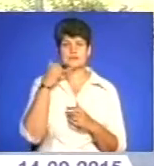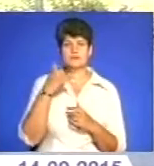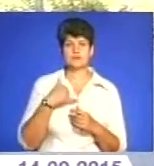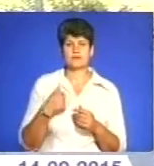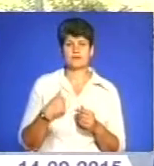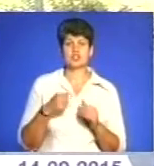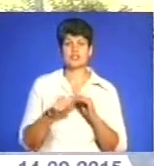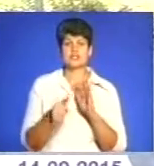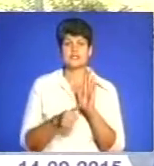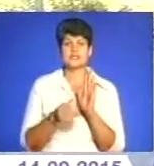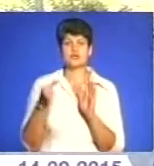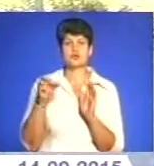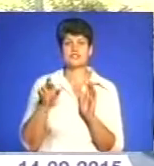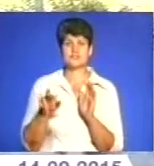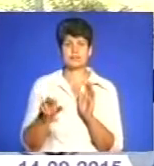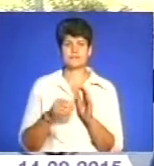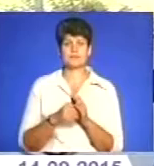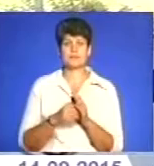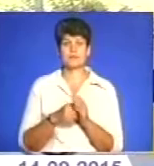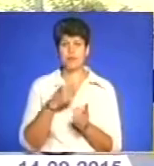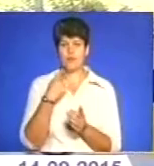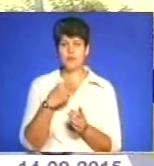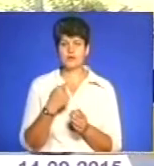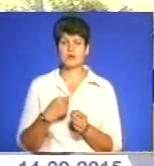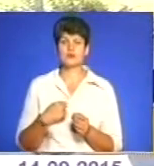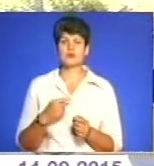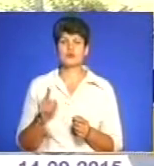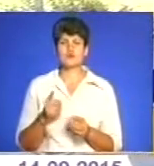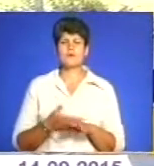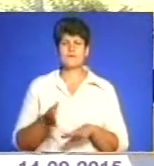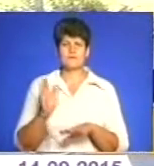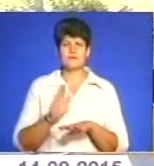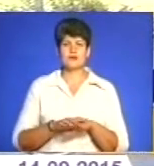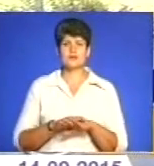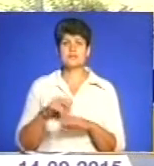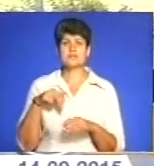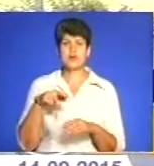16 січня, казав, що тяжко, каже,